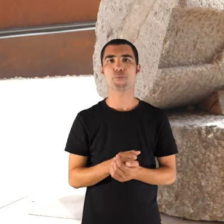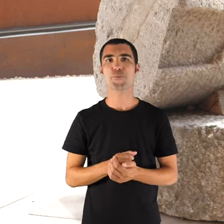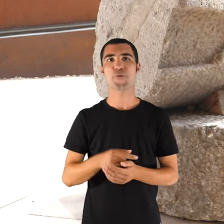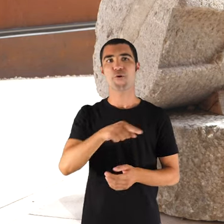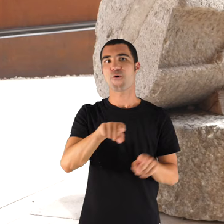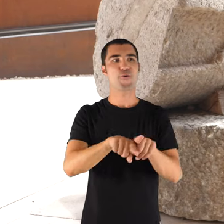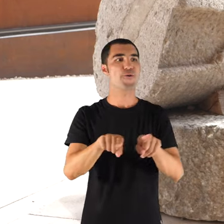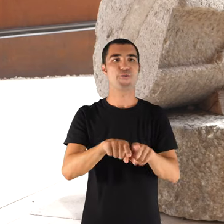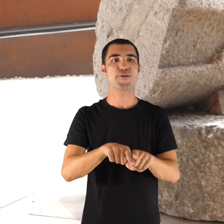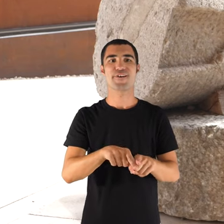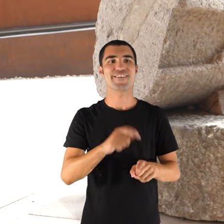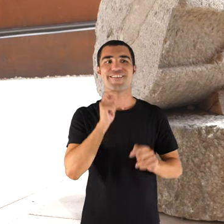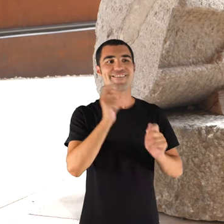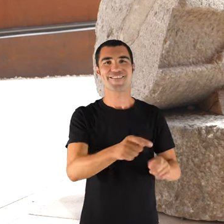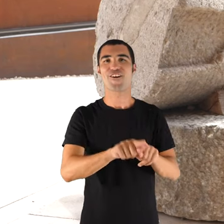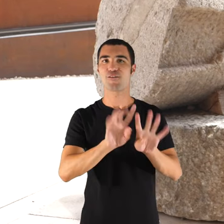ja li dèiem el conclave.